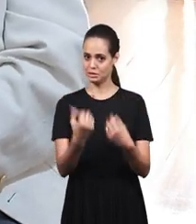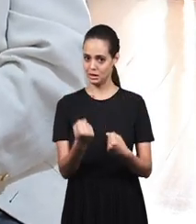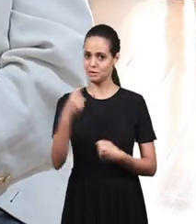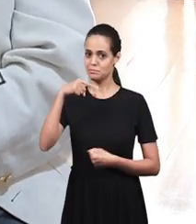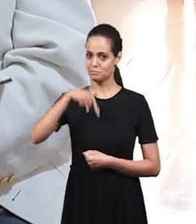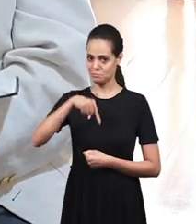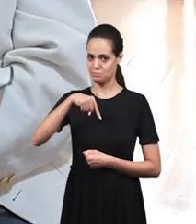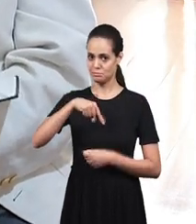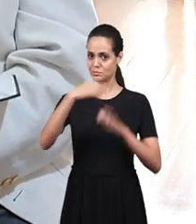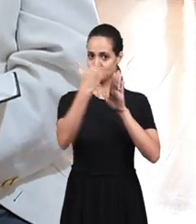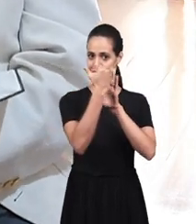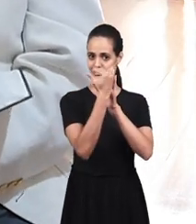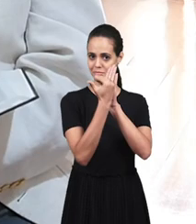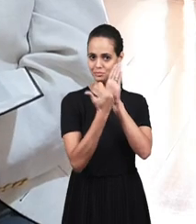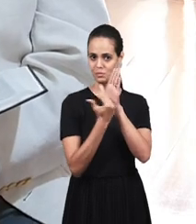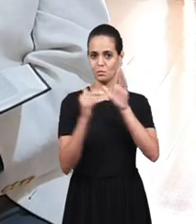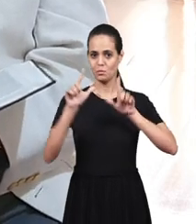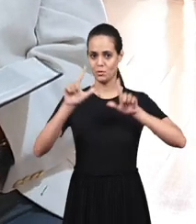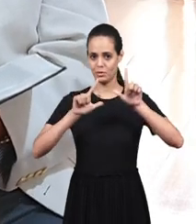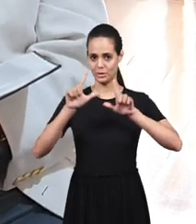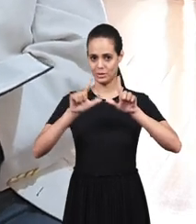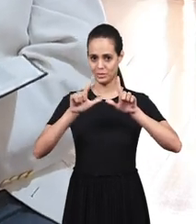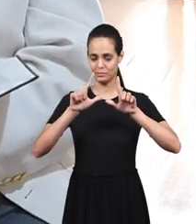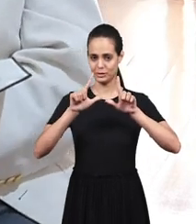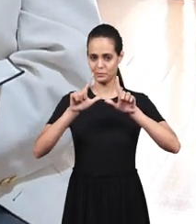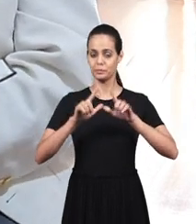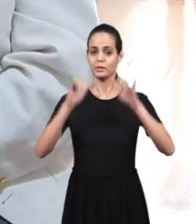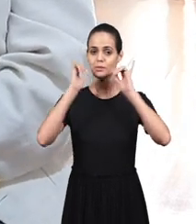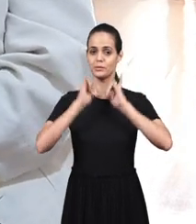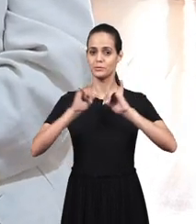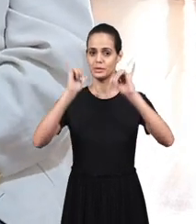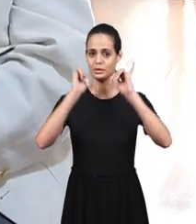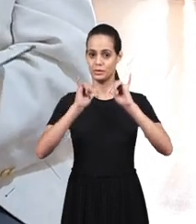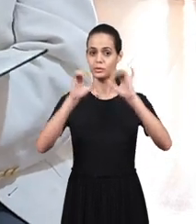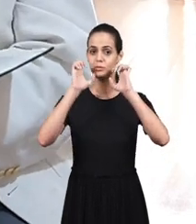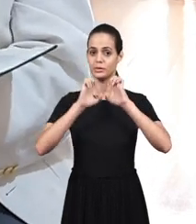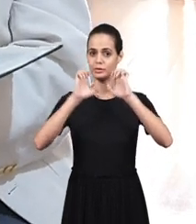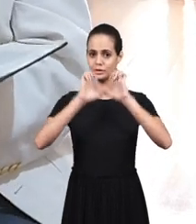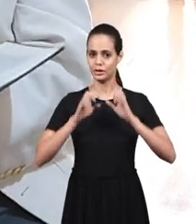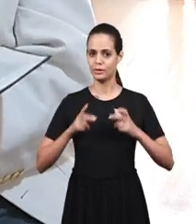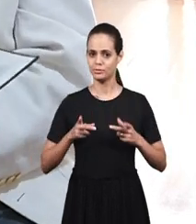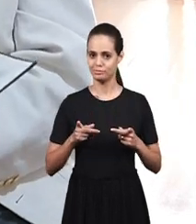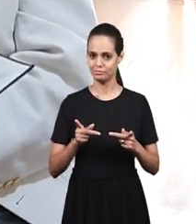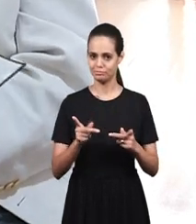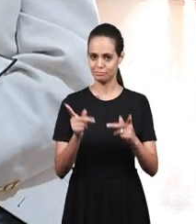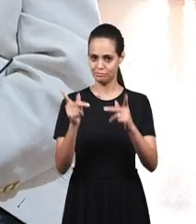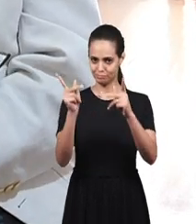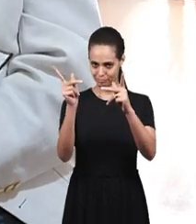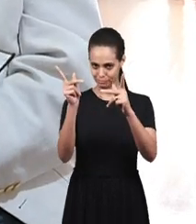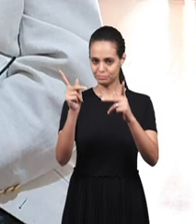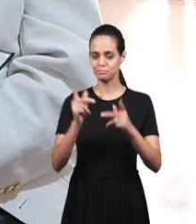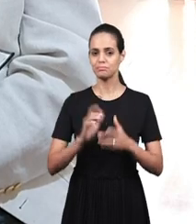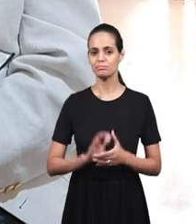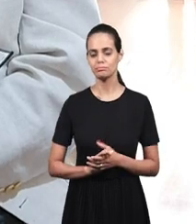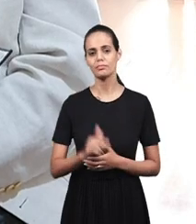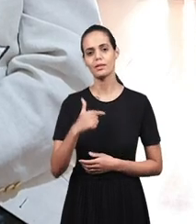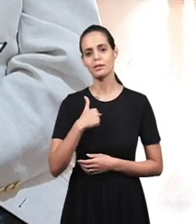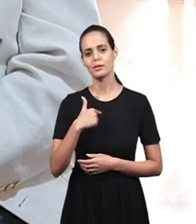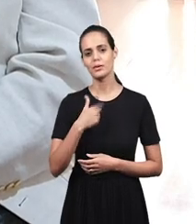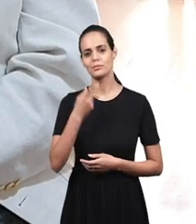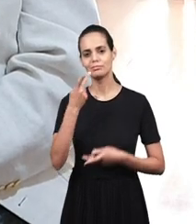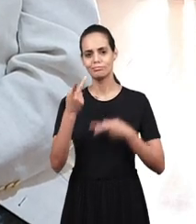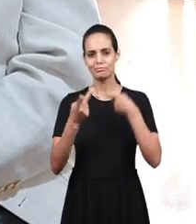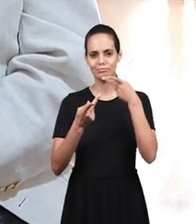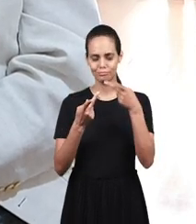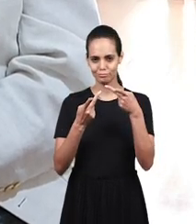par cette programmation, en annonçant l'évangile éternel, je veux vous dire